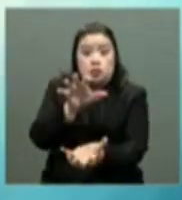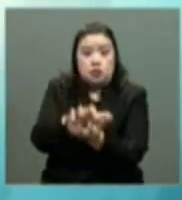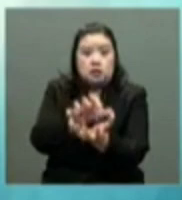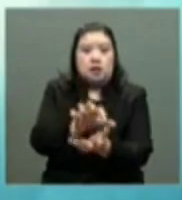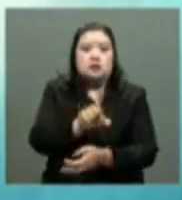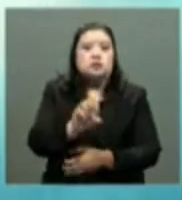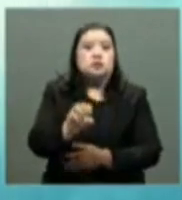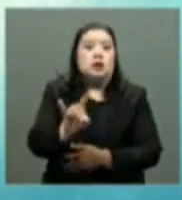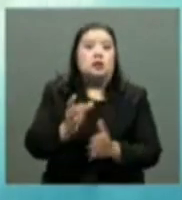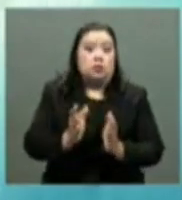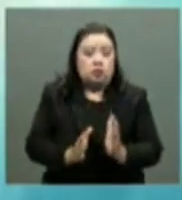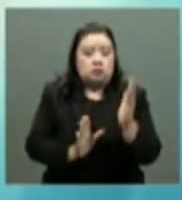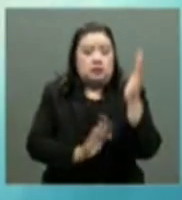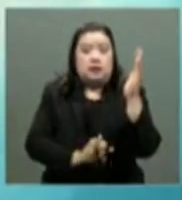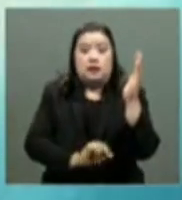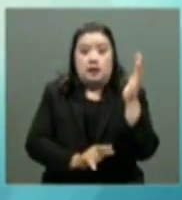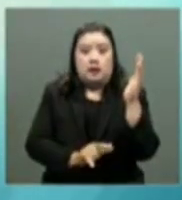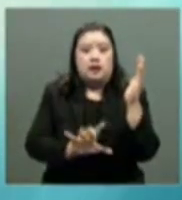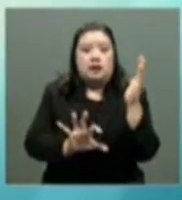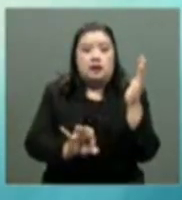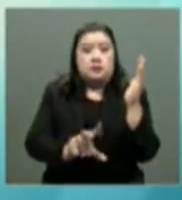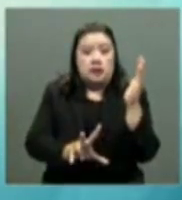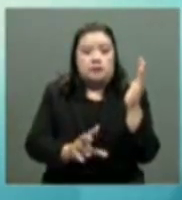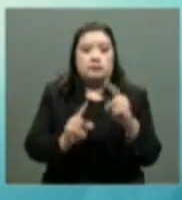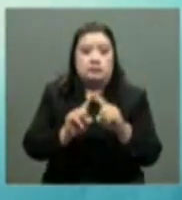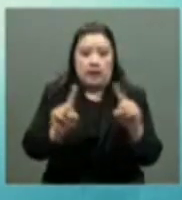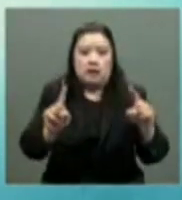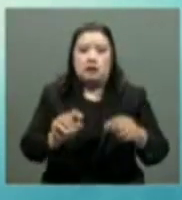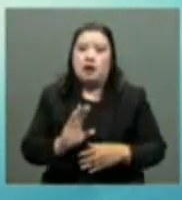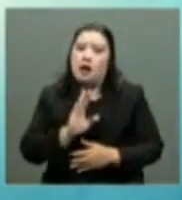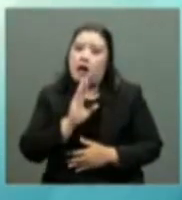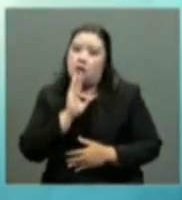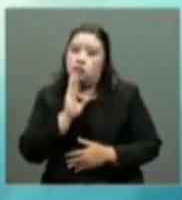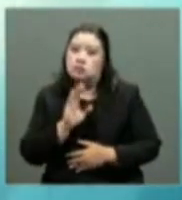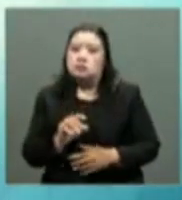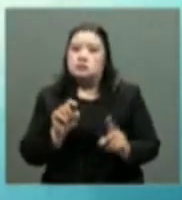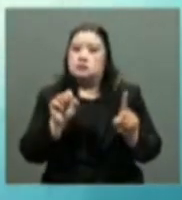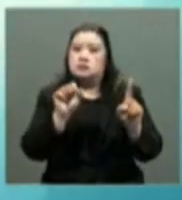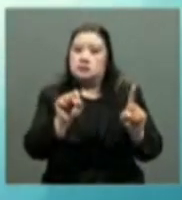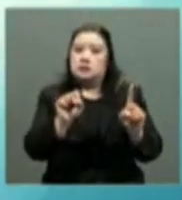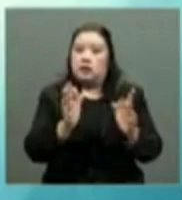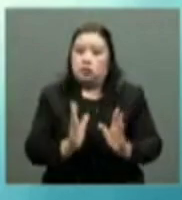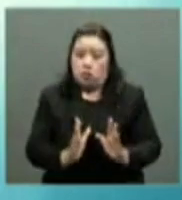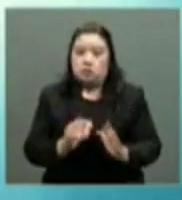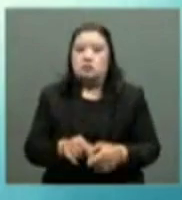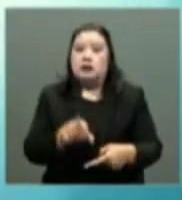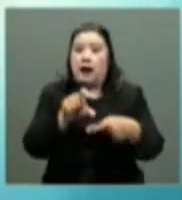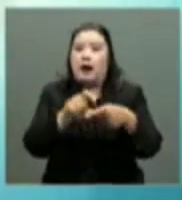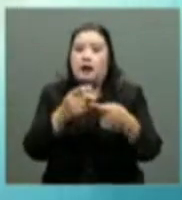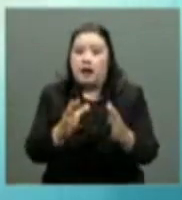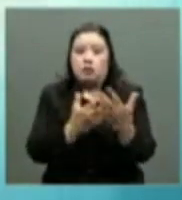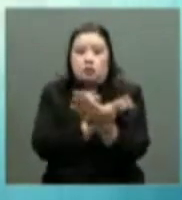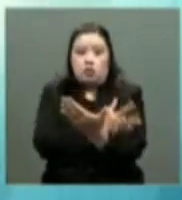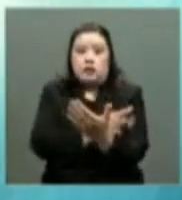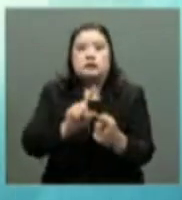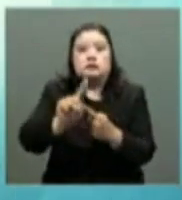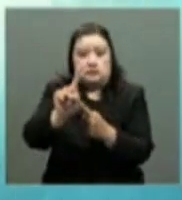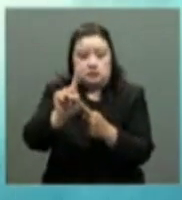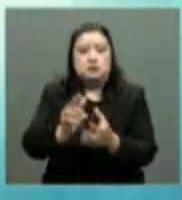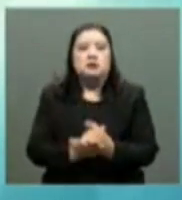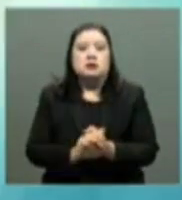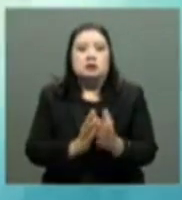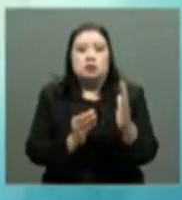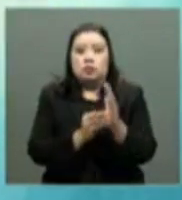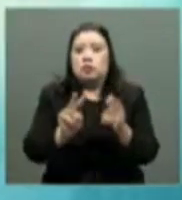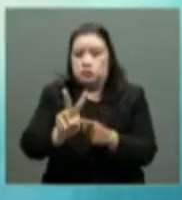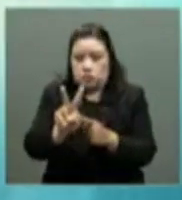108แล้วก็ยะลา93แต่ถ้าเป็นเปรียบเทียบต่อแสนประชากรภูเก็ตเป็นอันดับ1ครับกรุงเทพอันดับ2ยะล